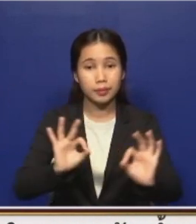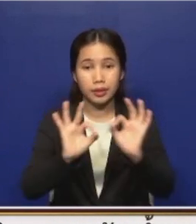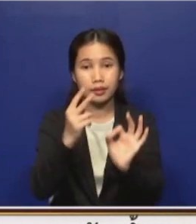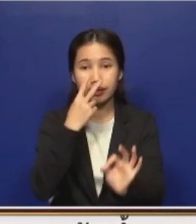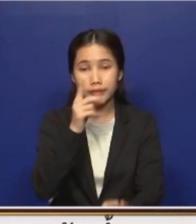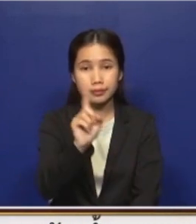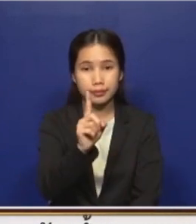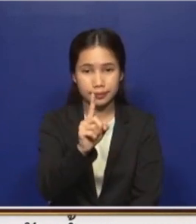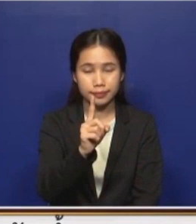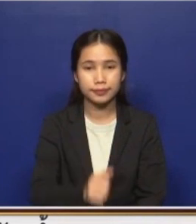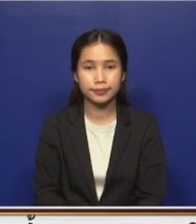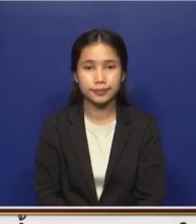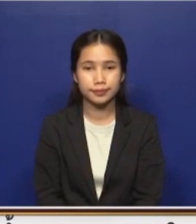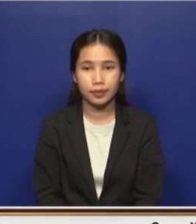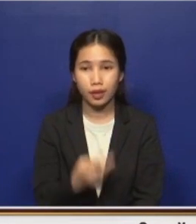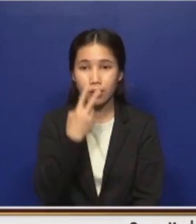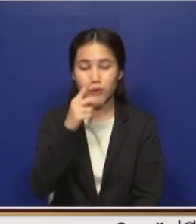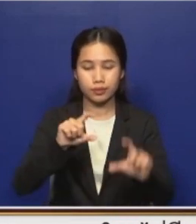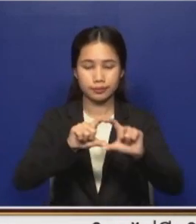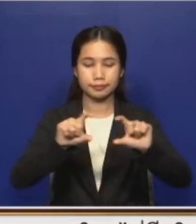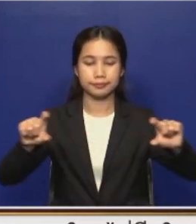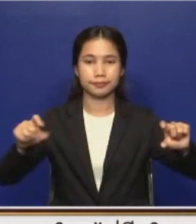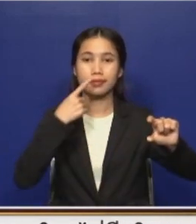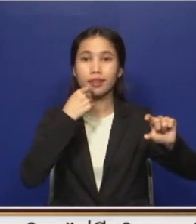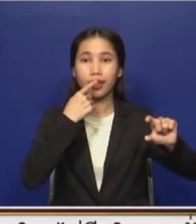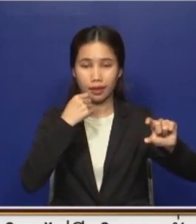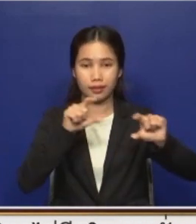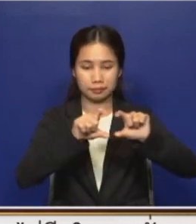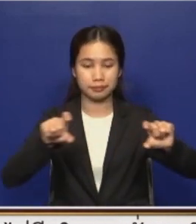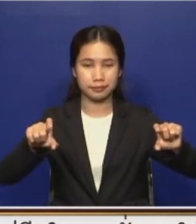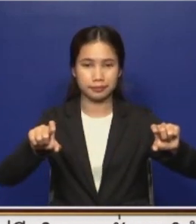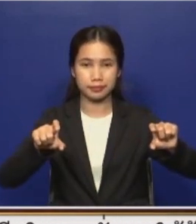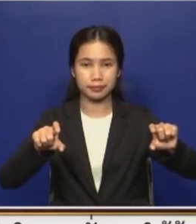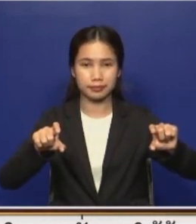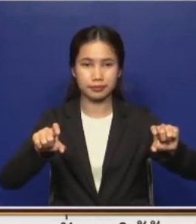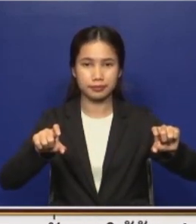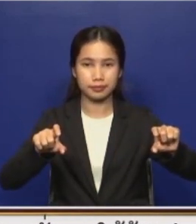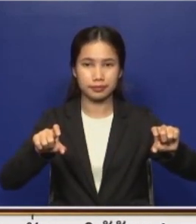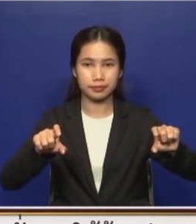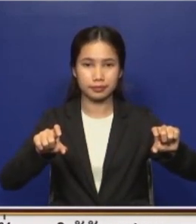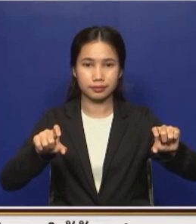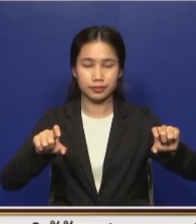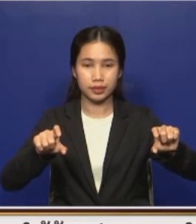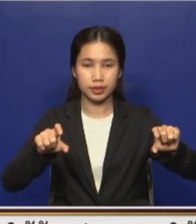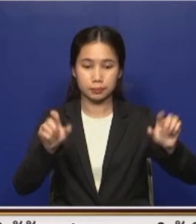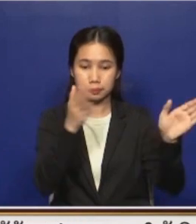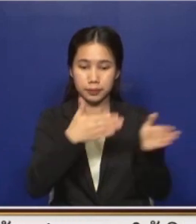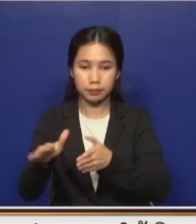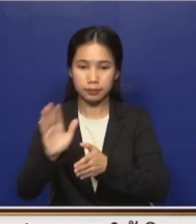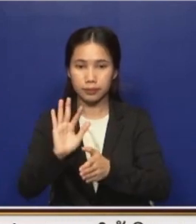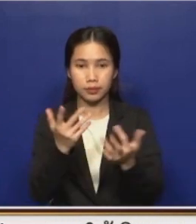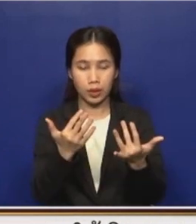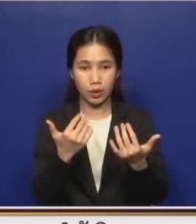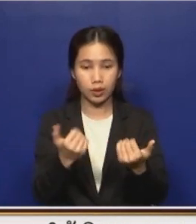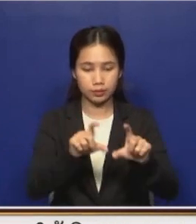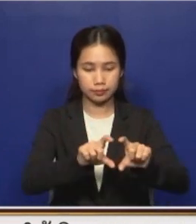ฮะออกพรกฉุกเฉิน26มีนาฮะเคอร์ฟิวห้ามออกจากบ้านเวลา4ทุ่มอะไรตั้งแต่นั้นวันที่